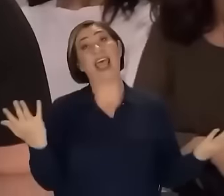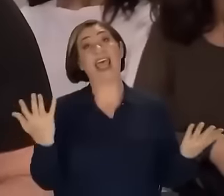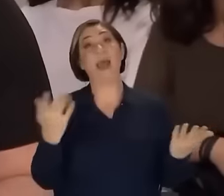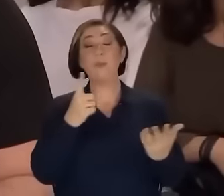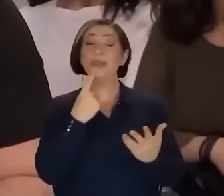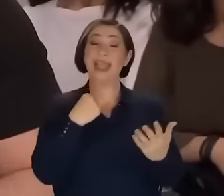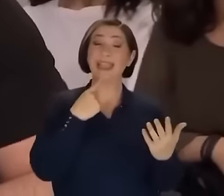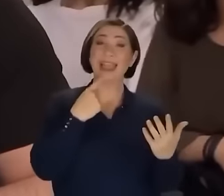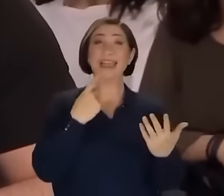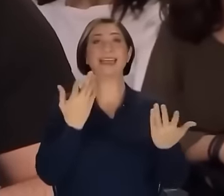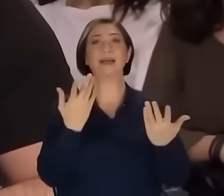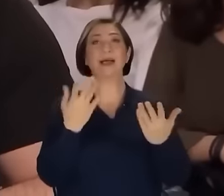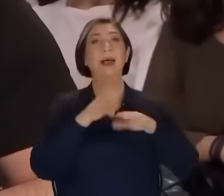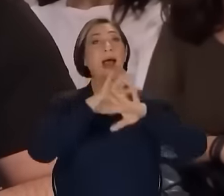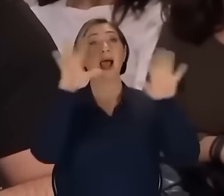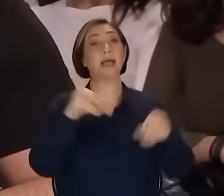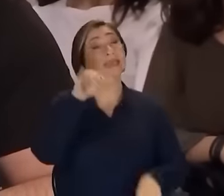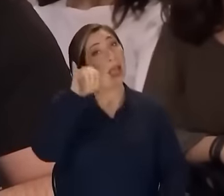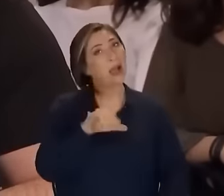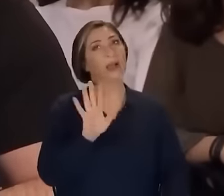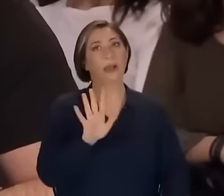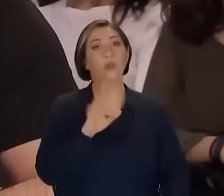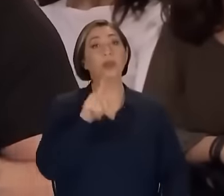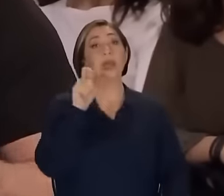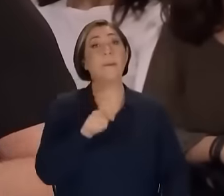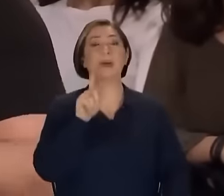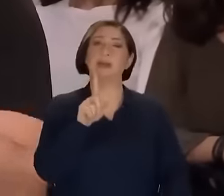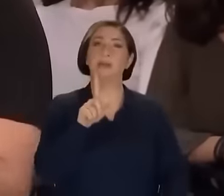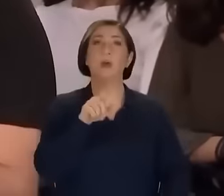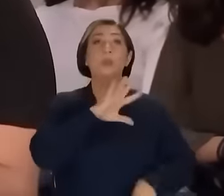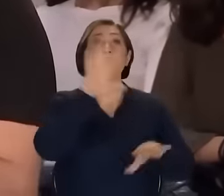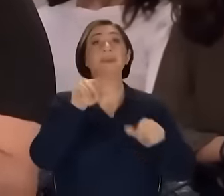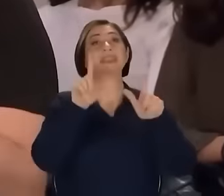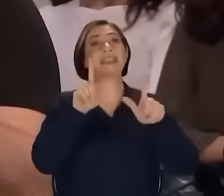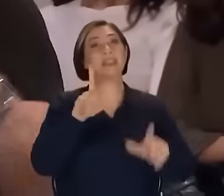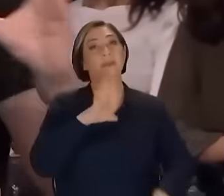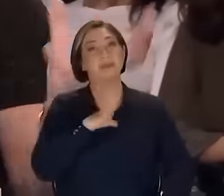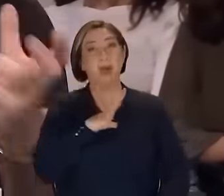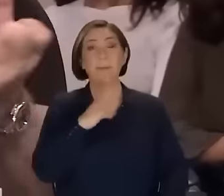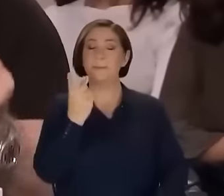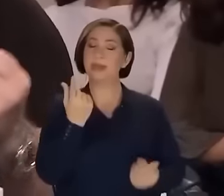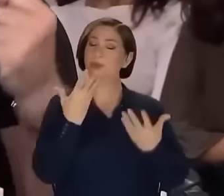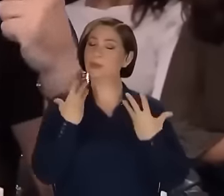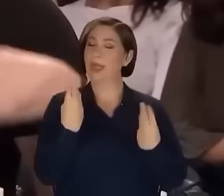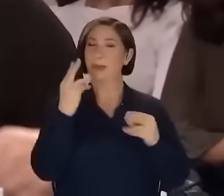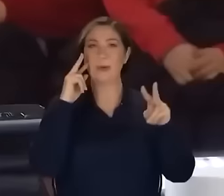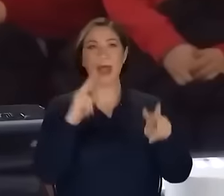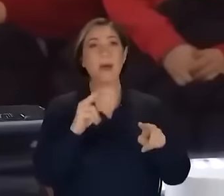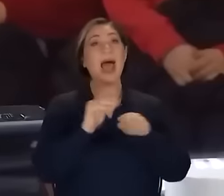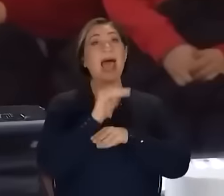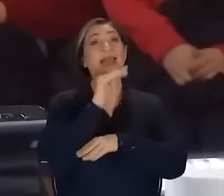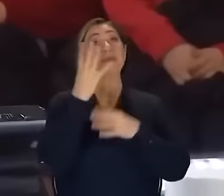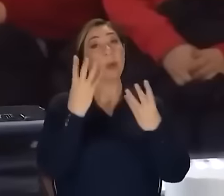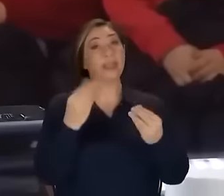bu tatlılık meselesi herkesin hakkı. Bunu yapmak, hepimiz buna ihtiyacımız var. Birazcık güzel görünelim,